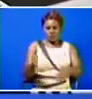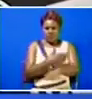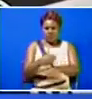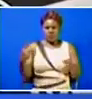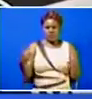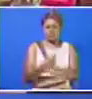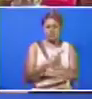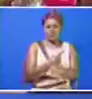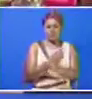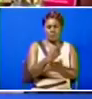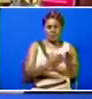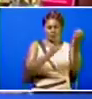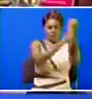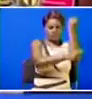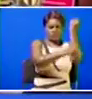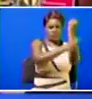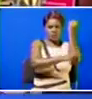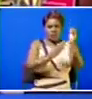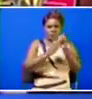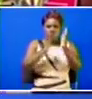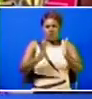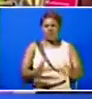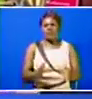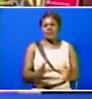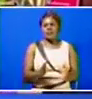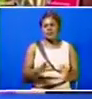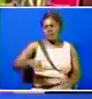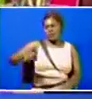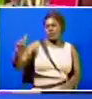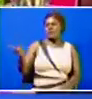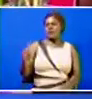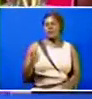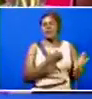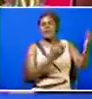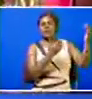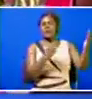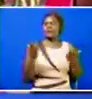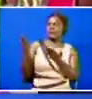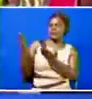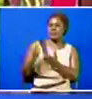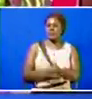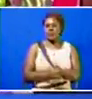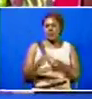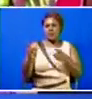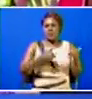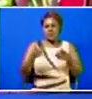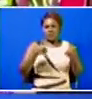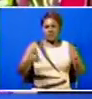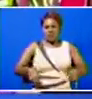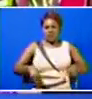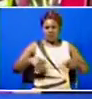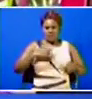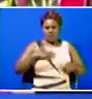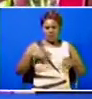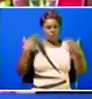sehemu mbalimbali za nchi. Viongozi mbalimbali wa uongozi wa kaunti ya Nairobi wanatarajiwa kuhudhuria. I travel all the way with my live band. There's